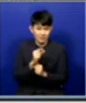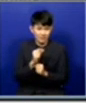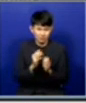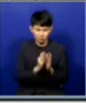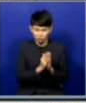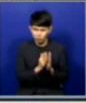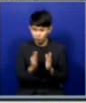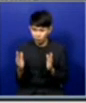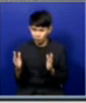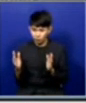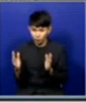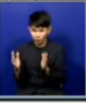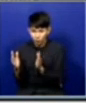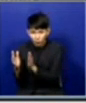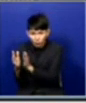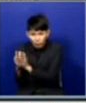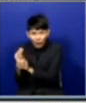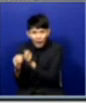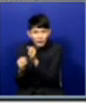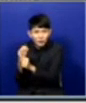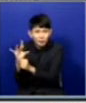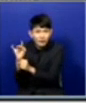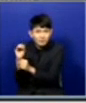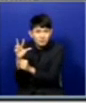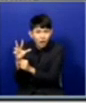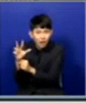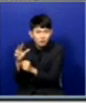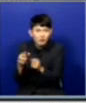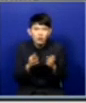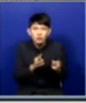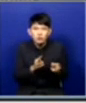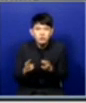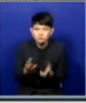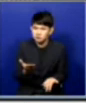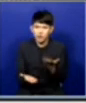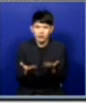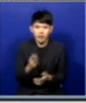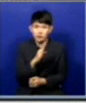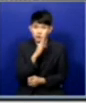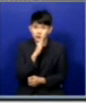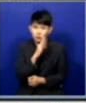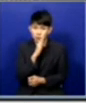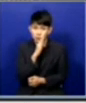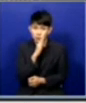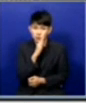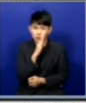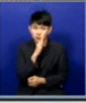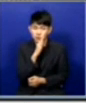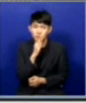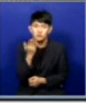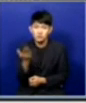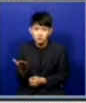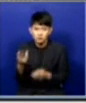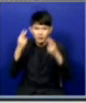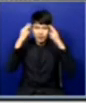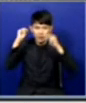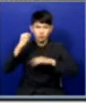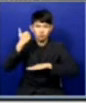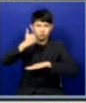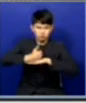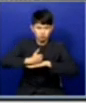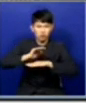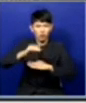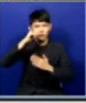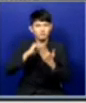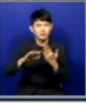ายุ83ปีจะด้วยวิธีการใดก็ตามถ้าท่านยังเป็นนายกรัฐมนตรีของประเทศ